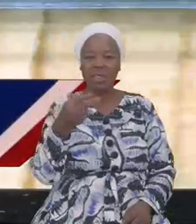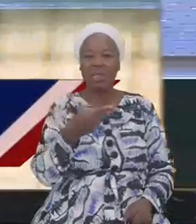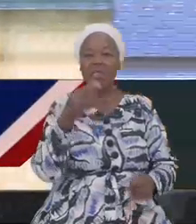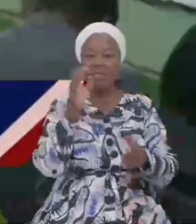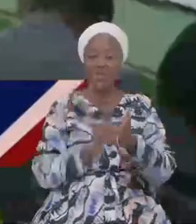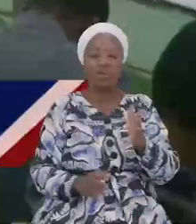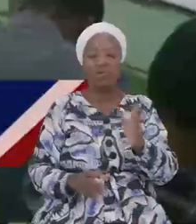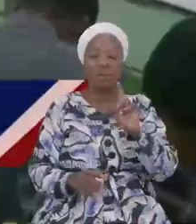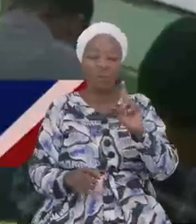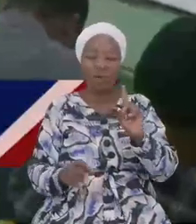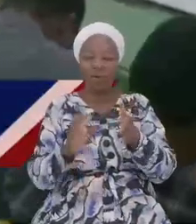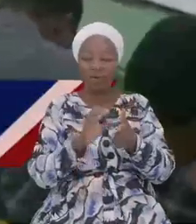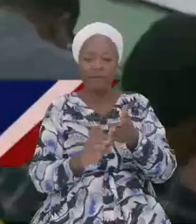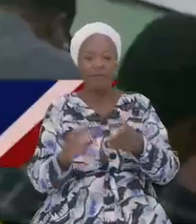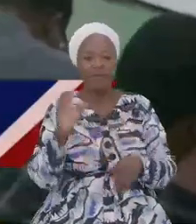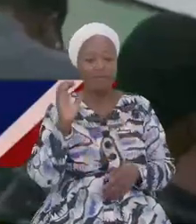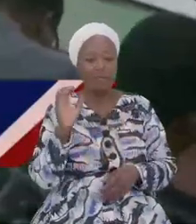1 verset